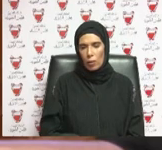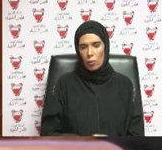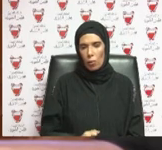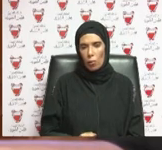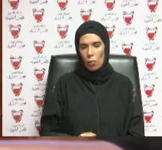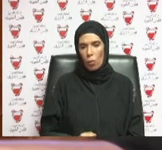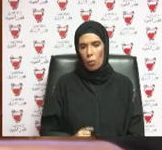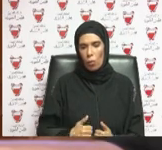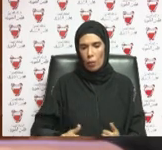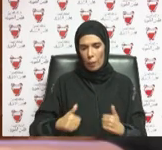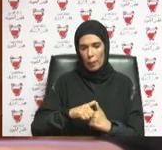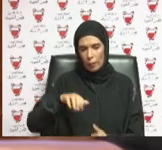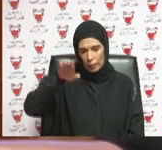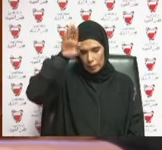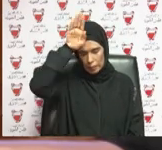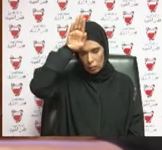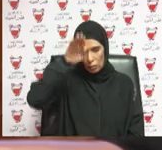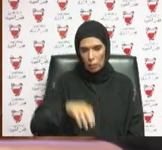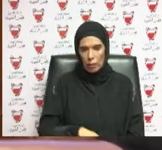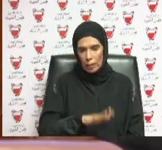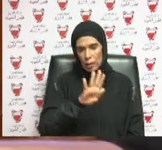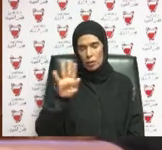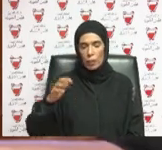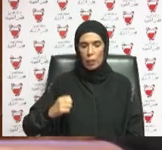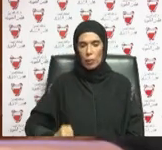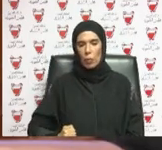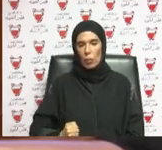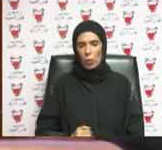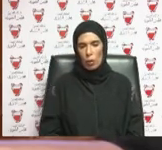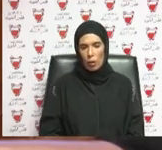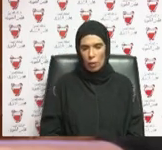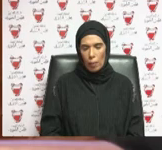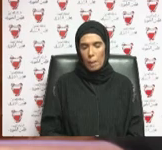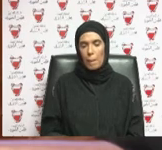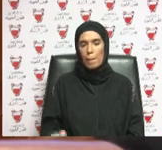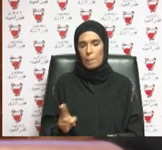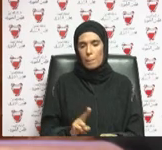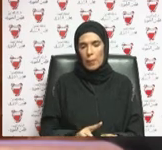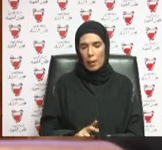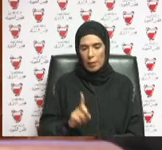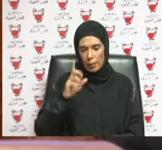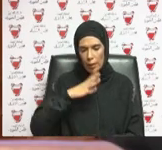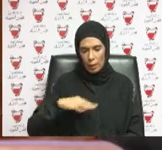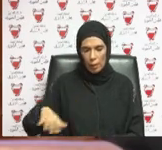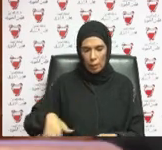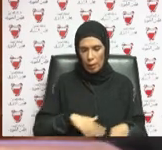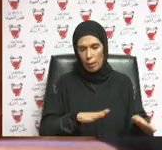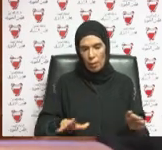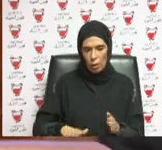وللعائلة الخليفية الكرام ولشعب البحرين، ومرة أخرى إنا لله وإنا إليه